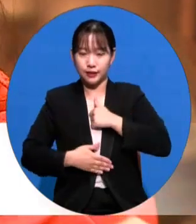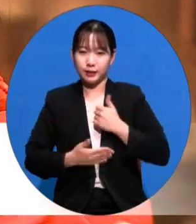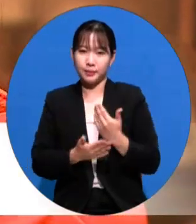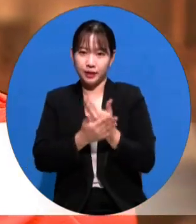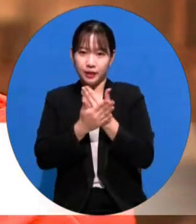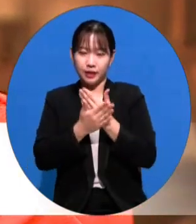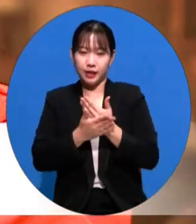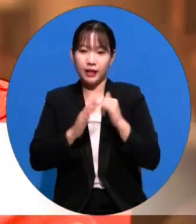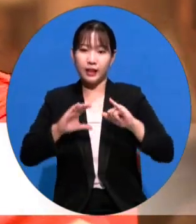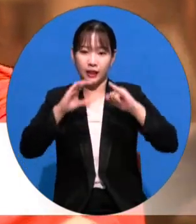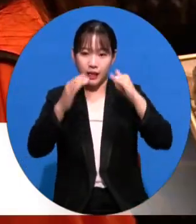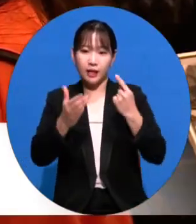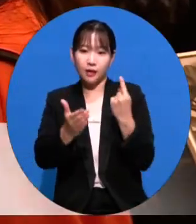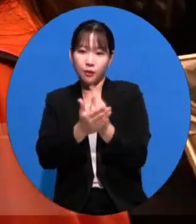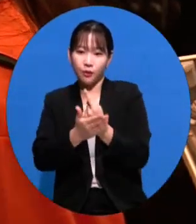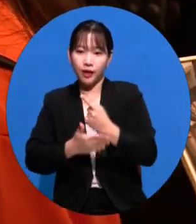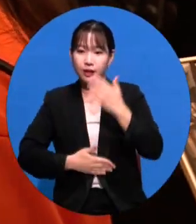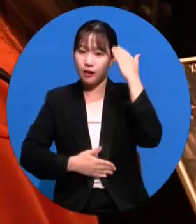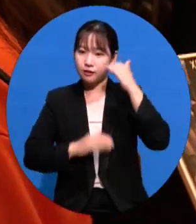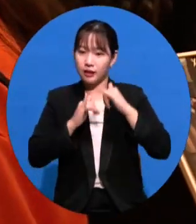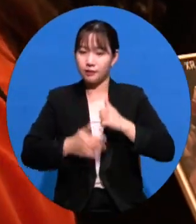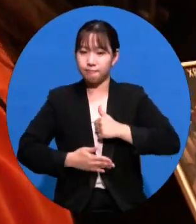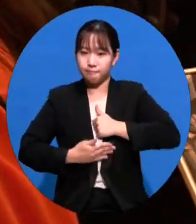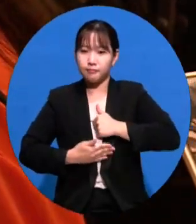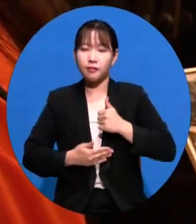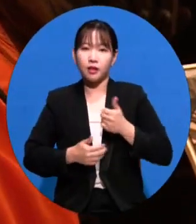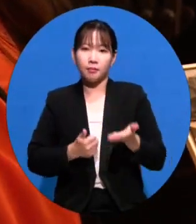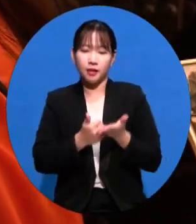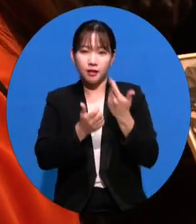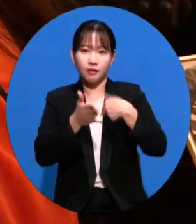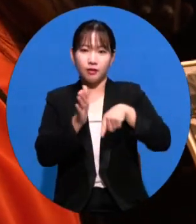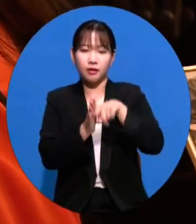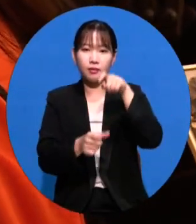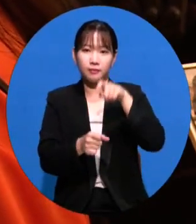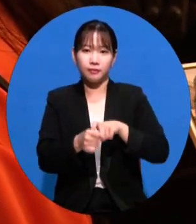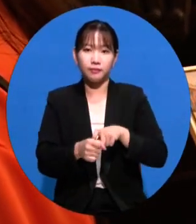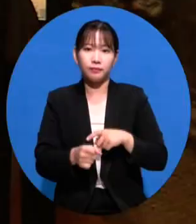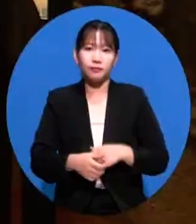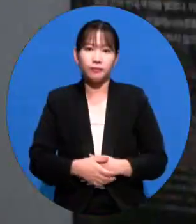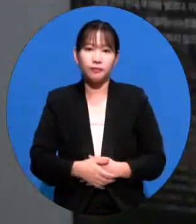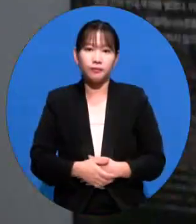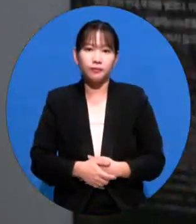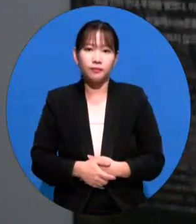글로벌 코리안으로서의 자긍심 고취 등을 위해 마련됐습니다.